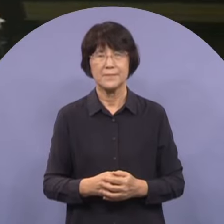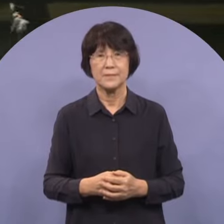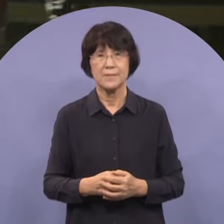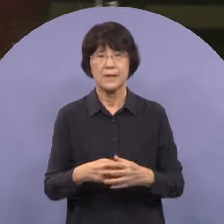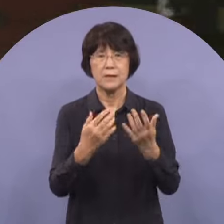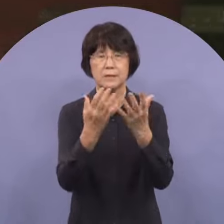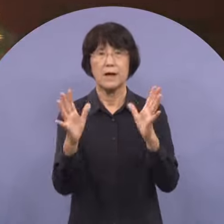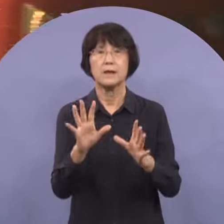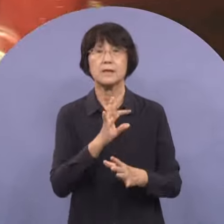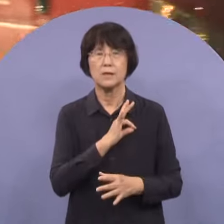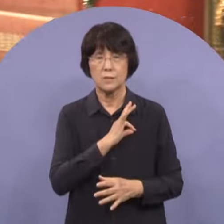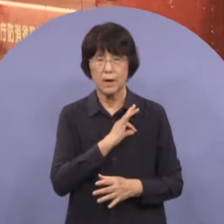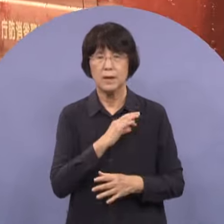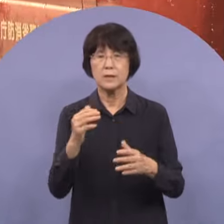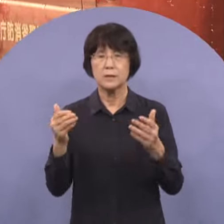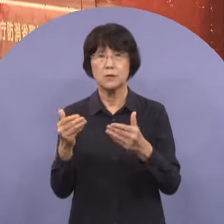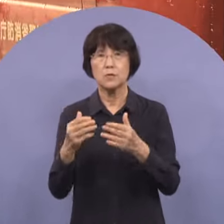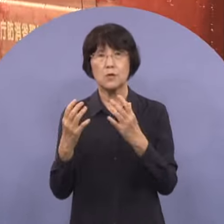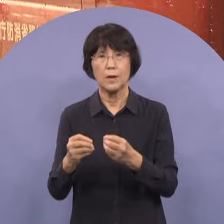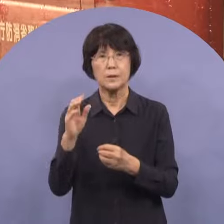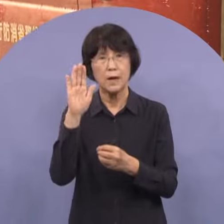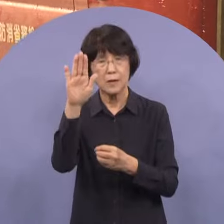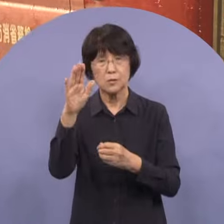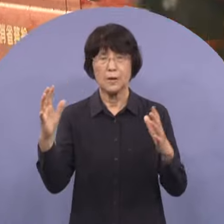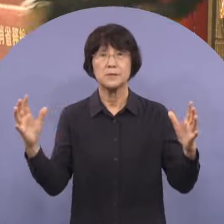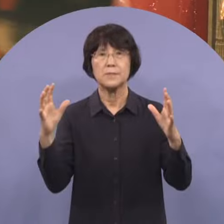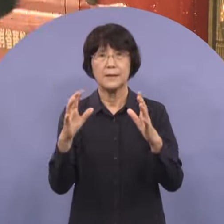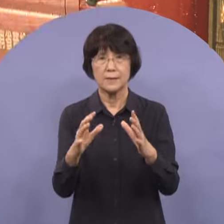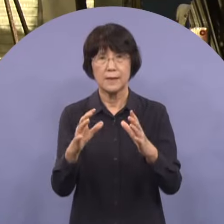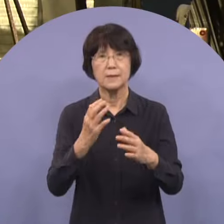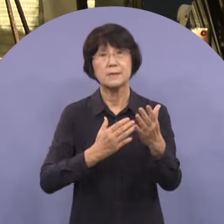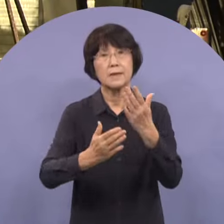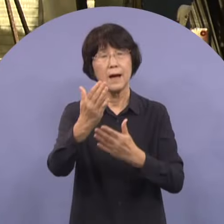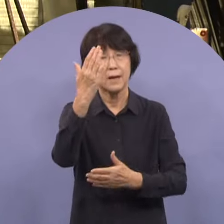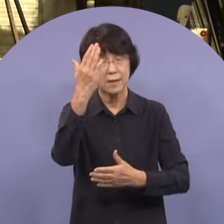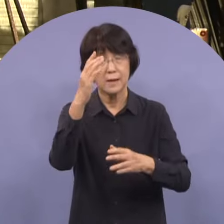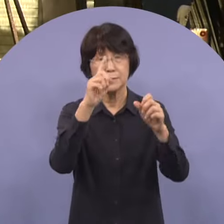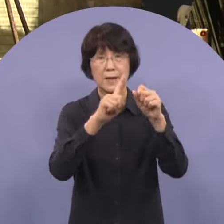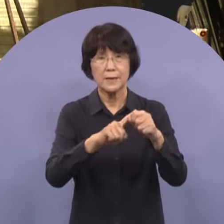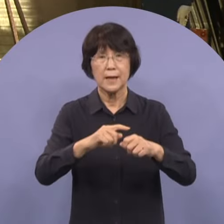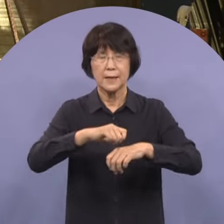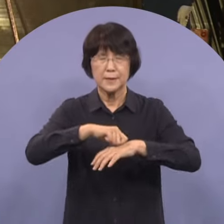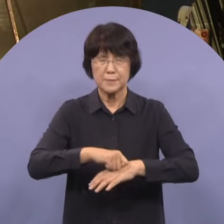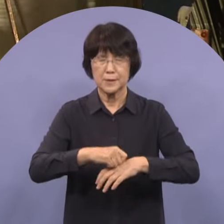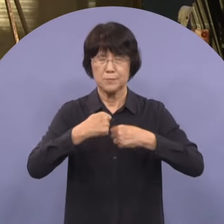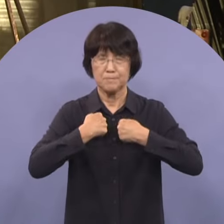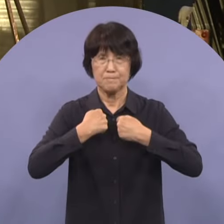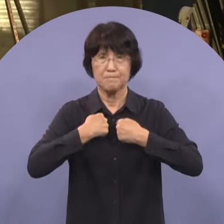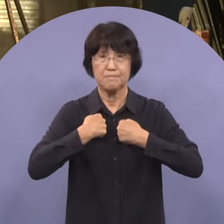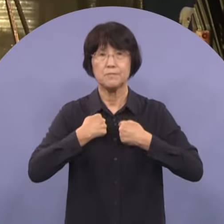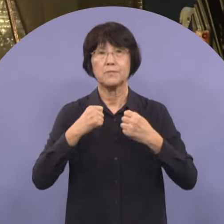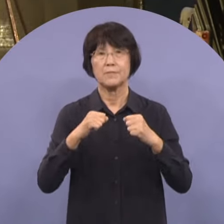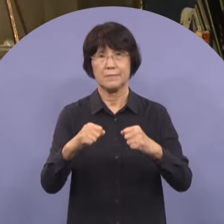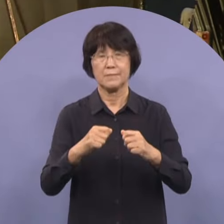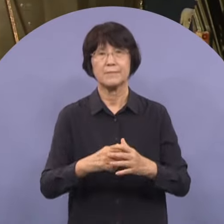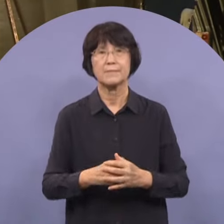団員は仕事の後に集まり、大会に向けた厳しい訓練を行います。